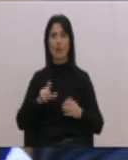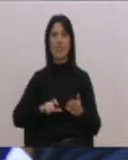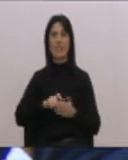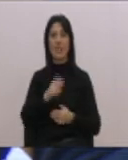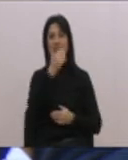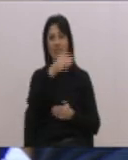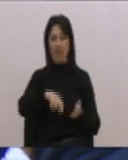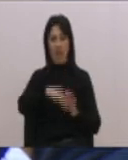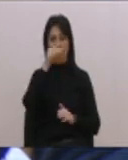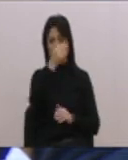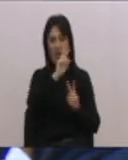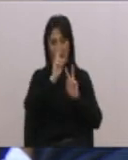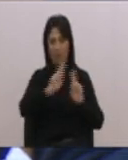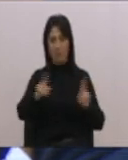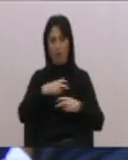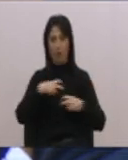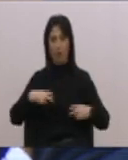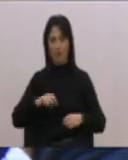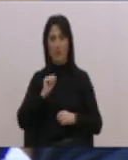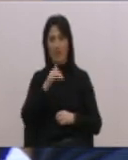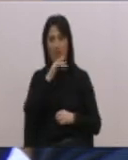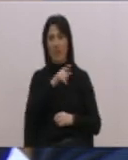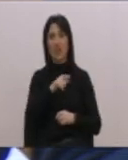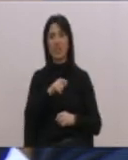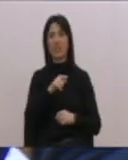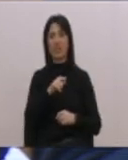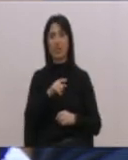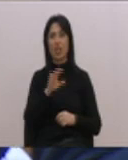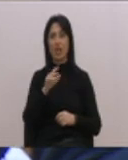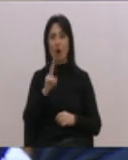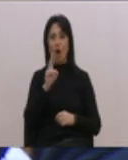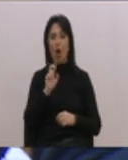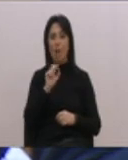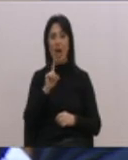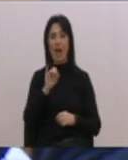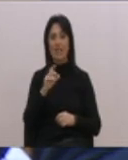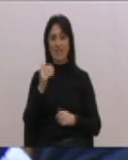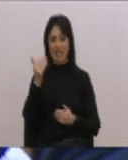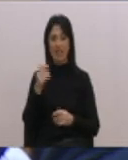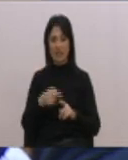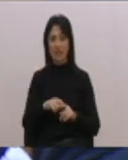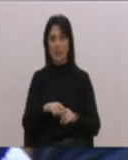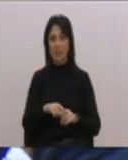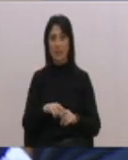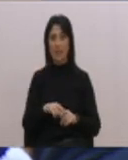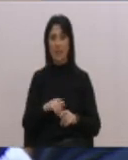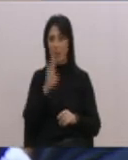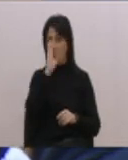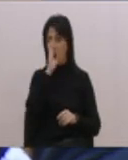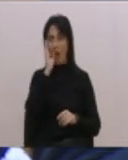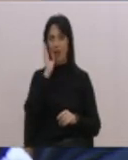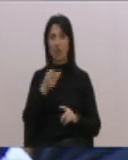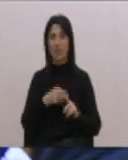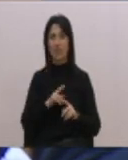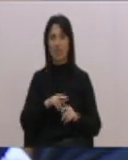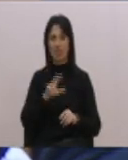თქვენ აირჩიეთ. და ალბათ თქვენი თავმჯდომარისთვის, ირაკლი კობახიძისთვის, მოღალატე იქნებოდა